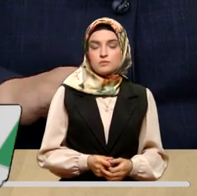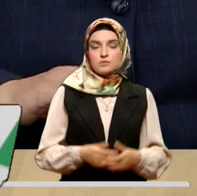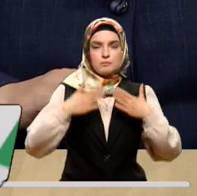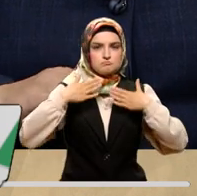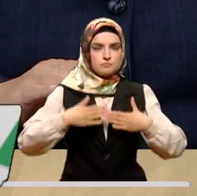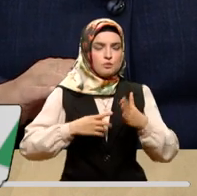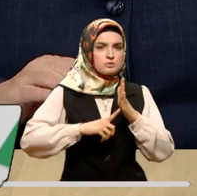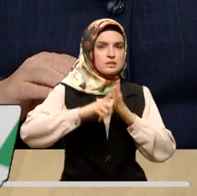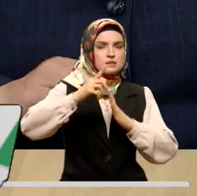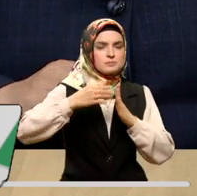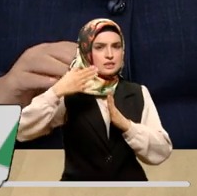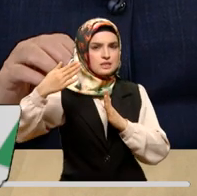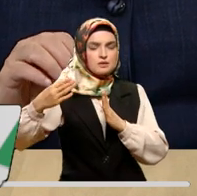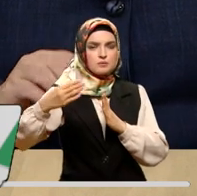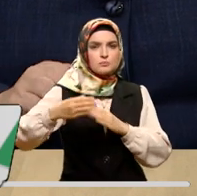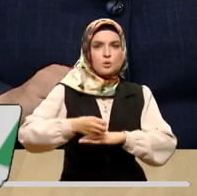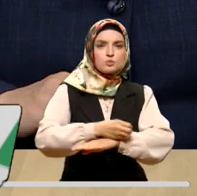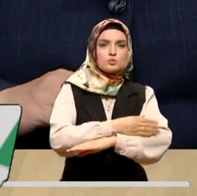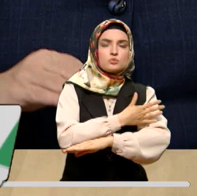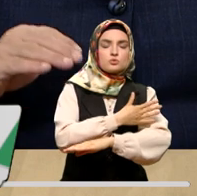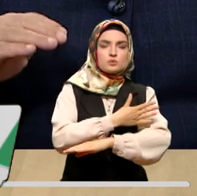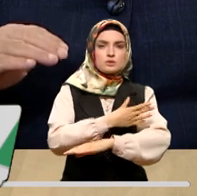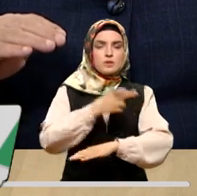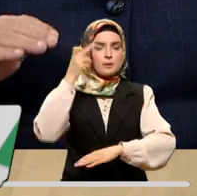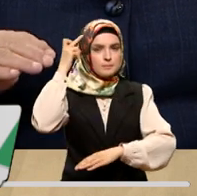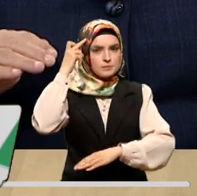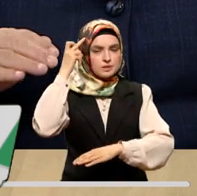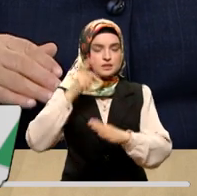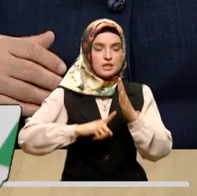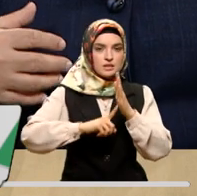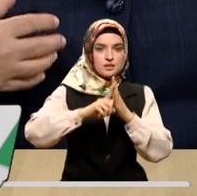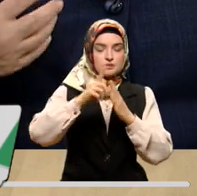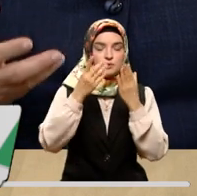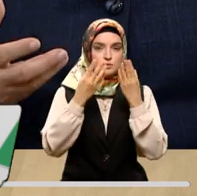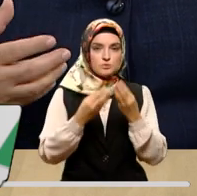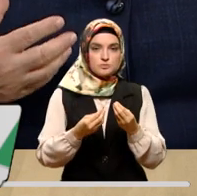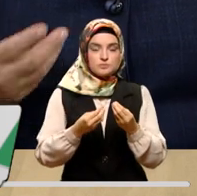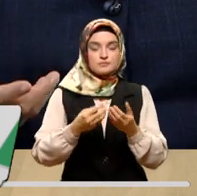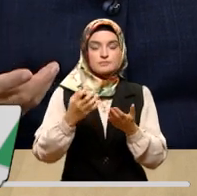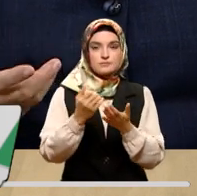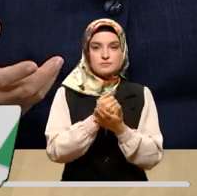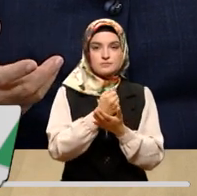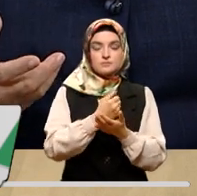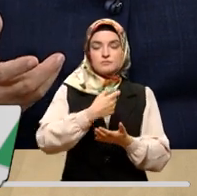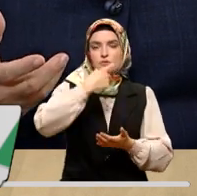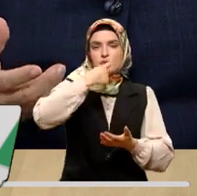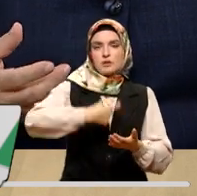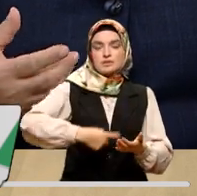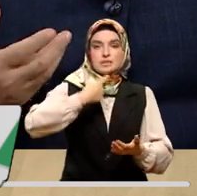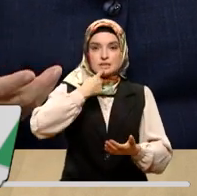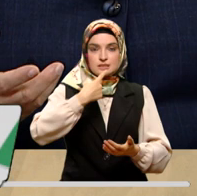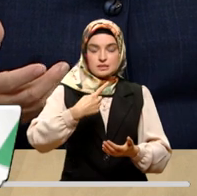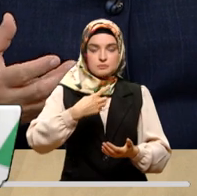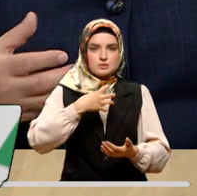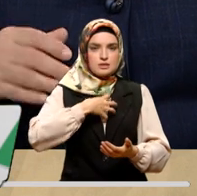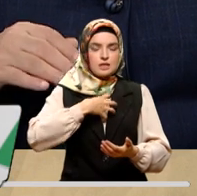öte duygusal ve psikolojik gelişiminde etkin olacak kazanımlar, şahsiyet dediğimiz, özellikle